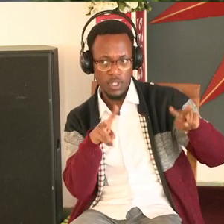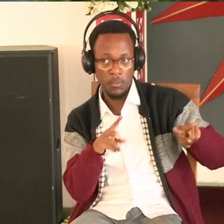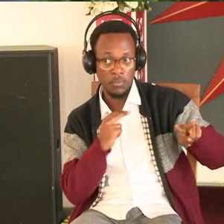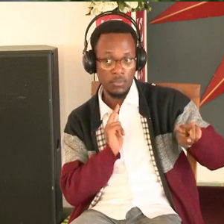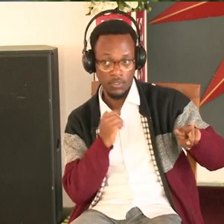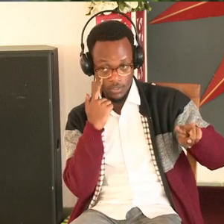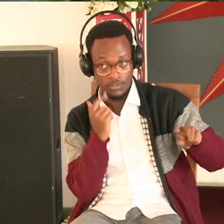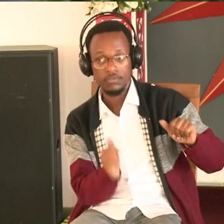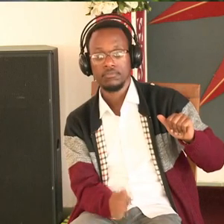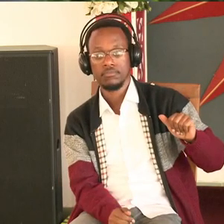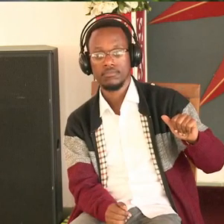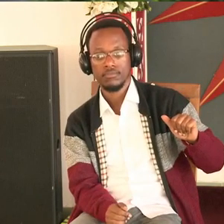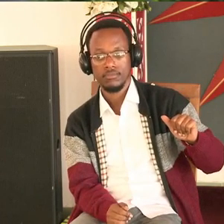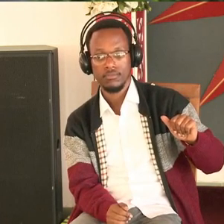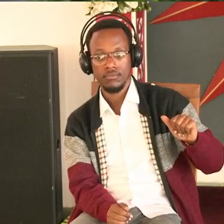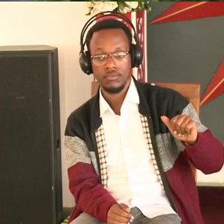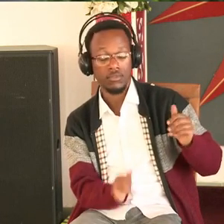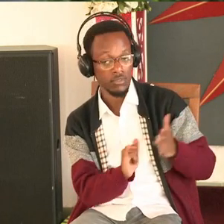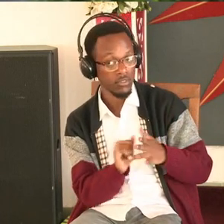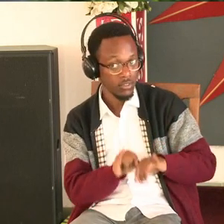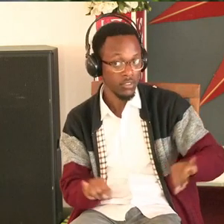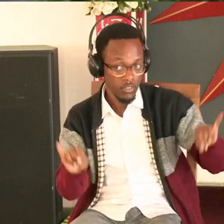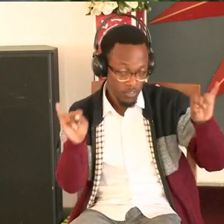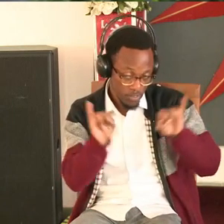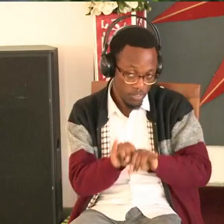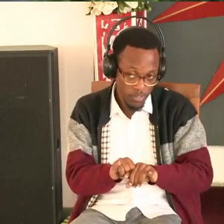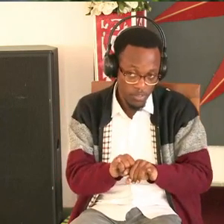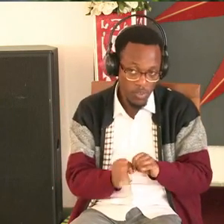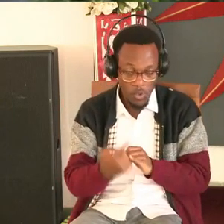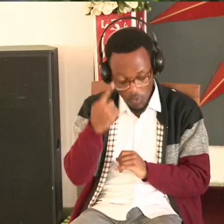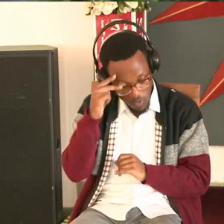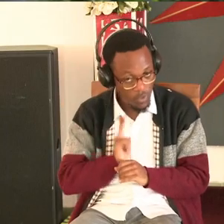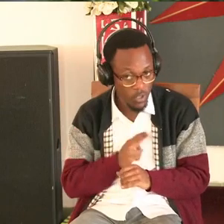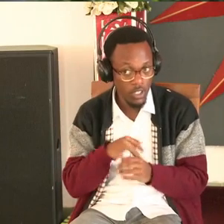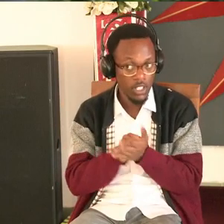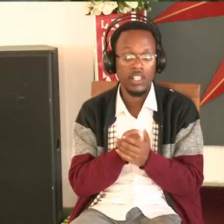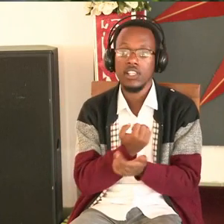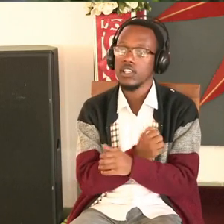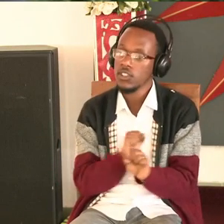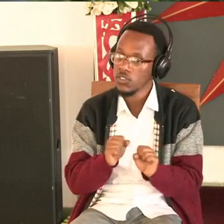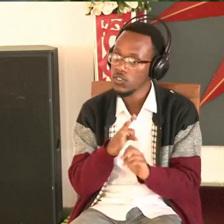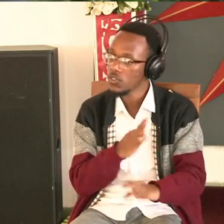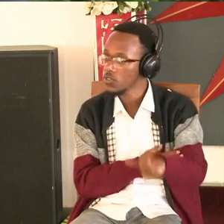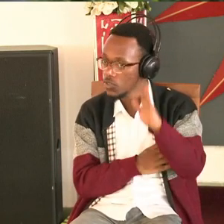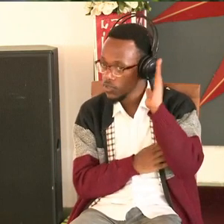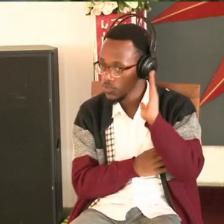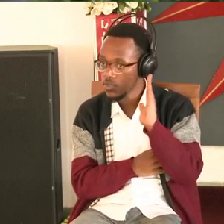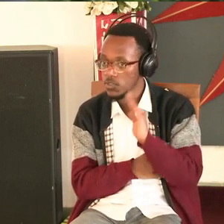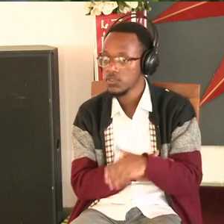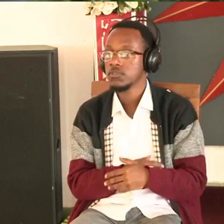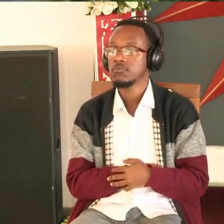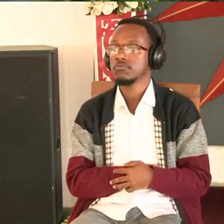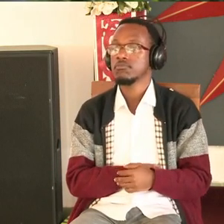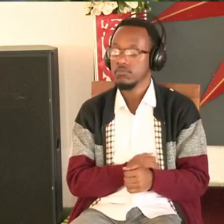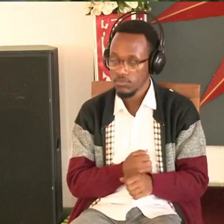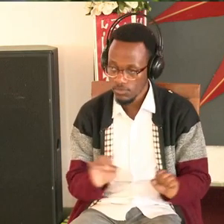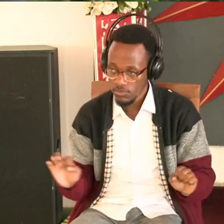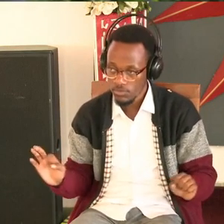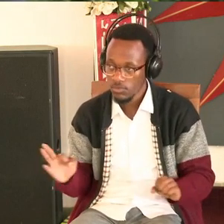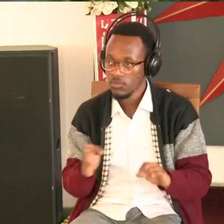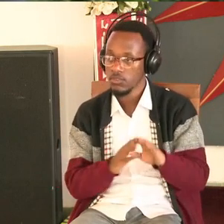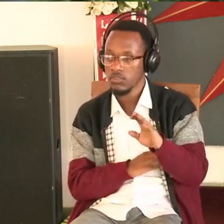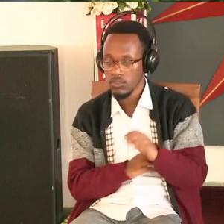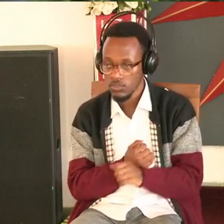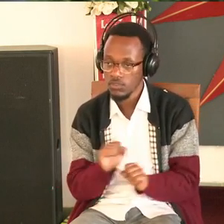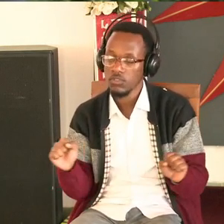rwose kandi ibyo ni ibyangombwa kuri twe yuko ubutumwa bw'Imana bw'agakiza mu